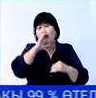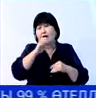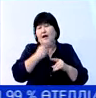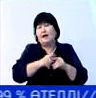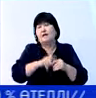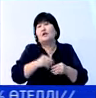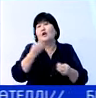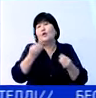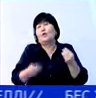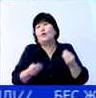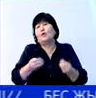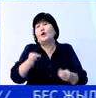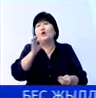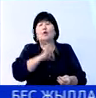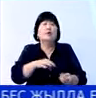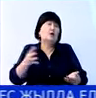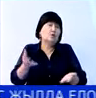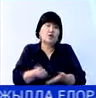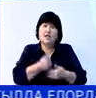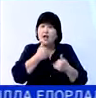түздегі ойыннан ұпай олжалай алмады.